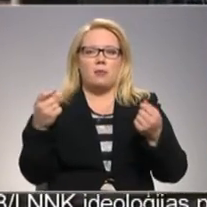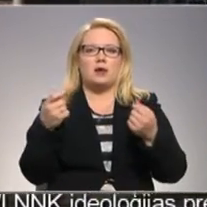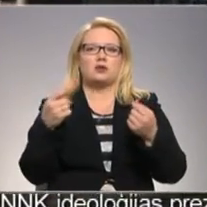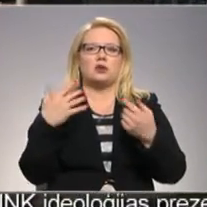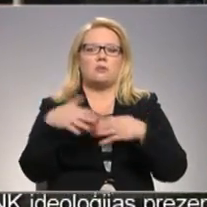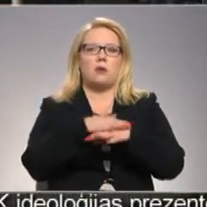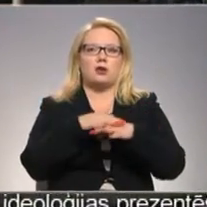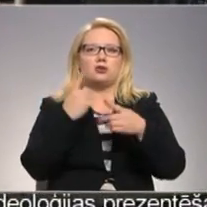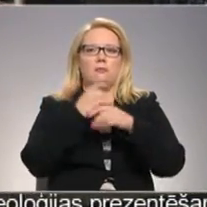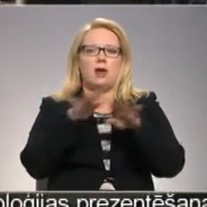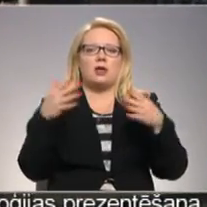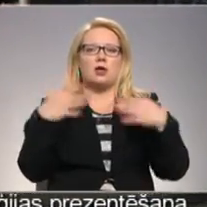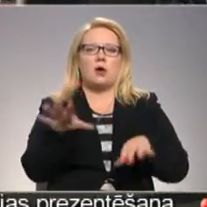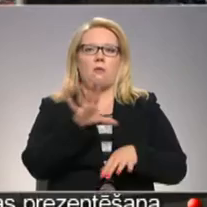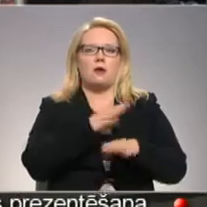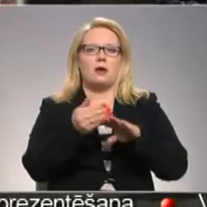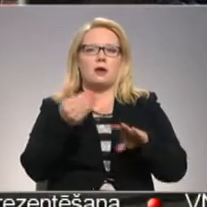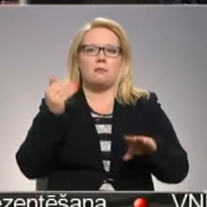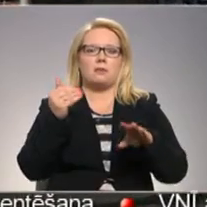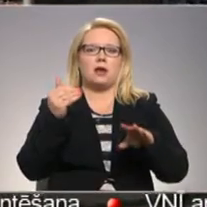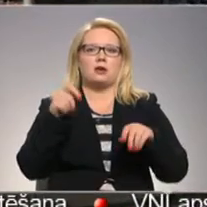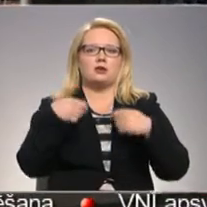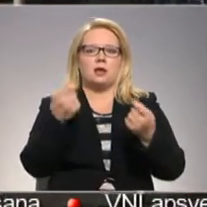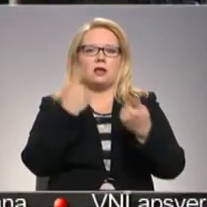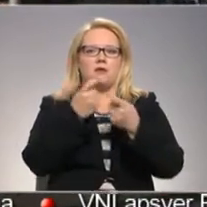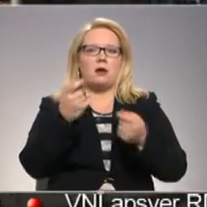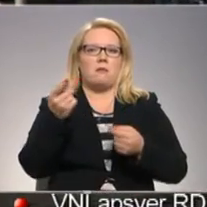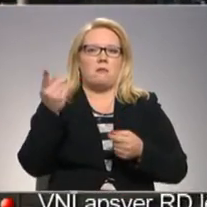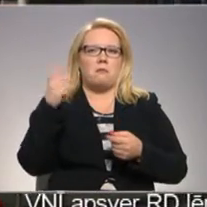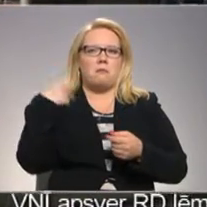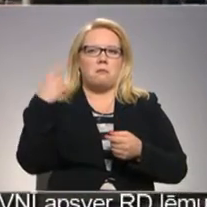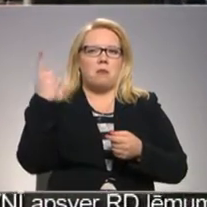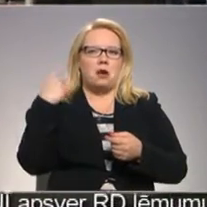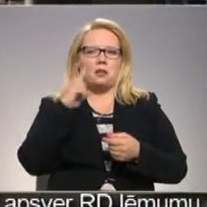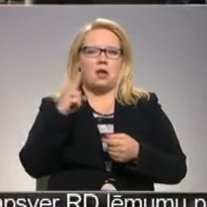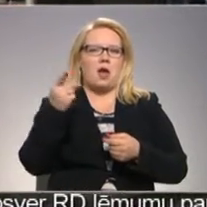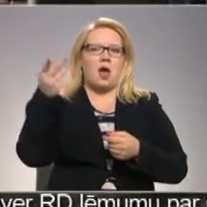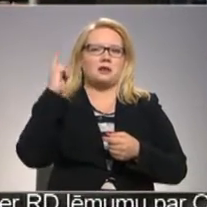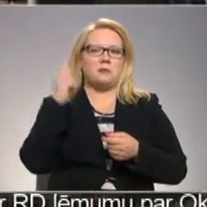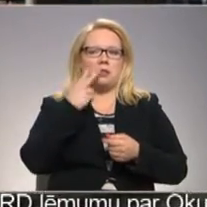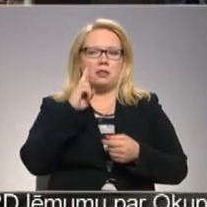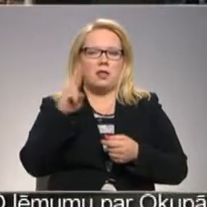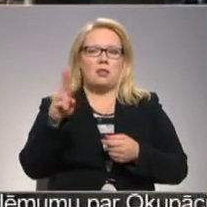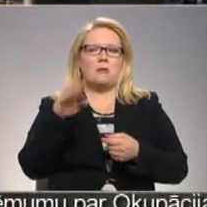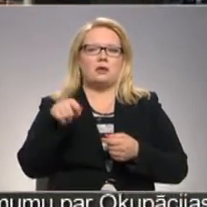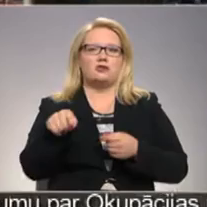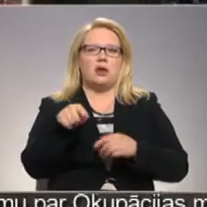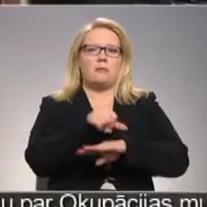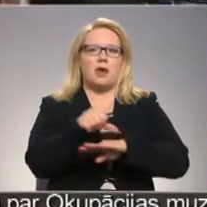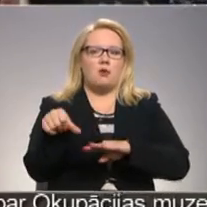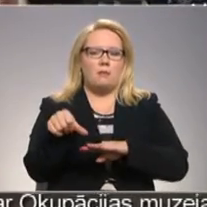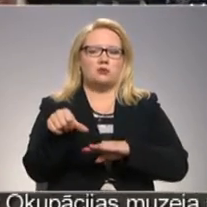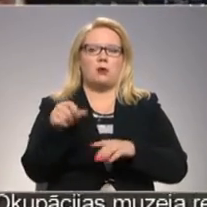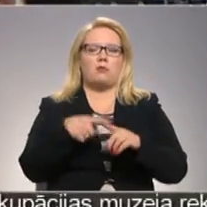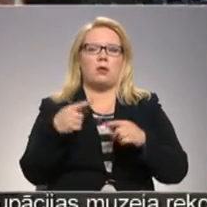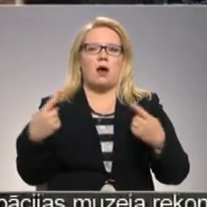jau bija, jo nevaldos jau laicīgi šī informācija, jau pagājušā nedēļa, aizpagājušā nedēļa par šiem ierobežojumiem un attiecībā uz šiem